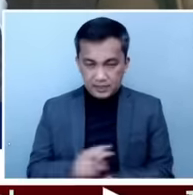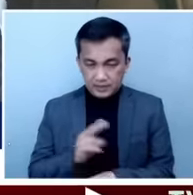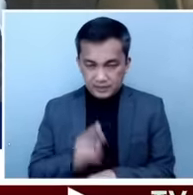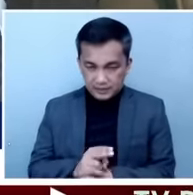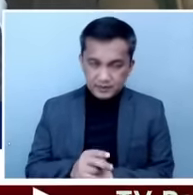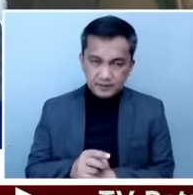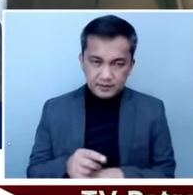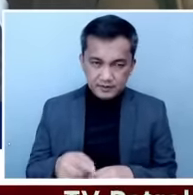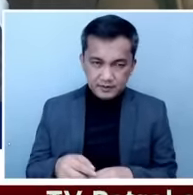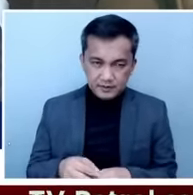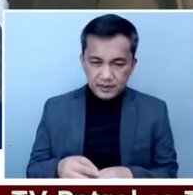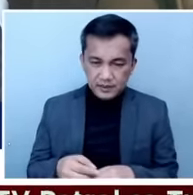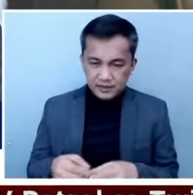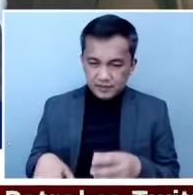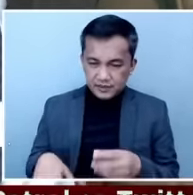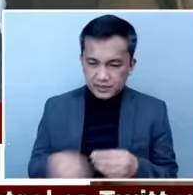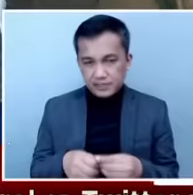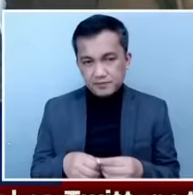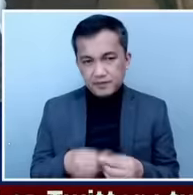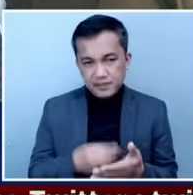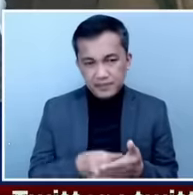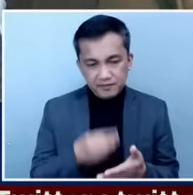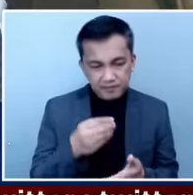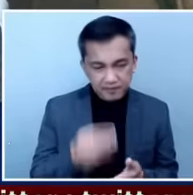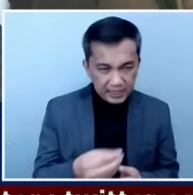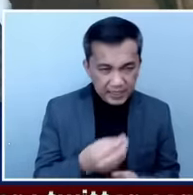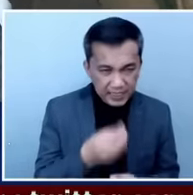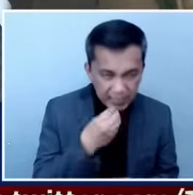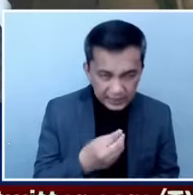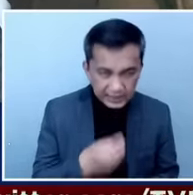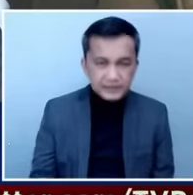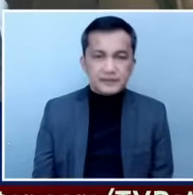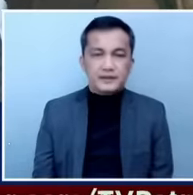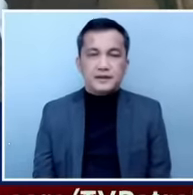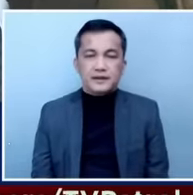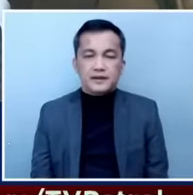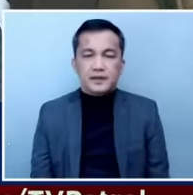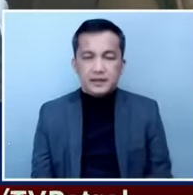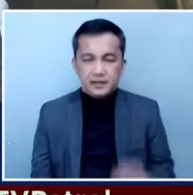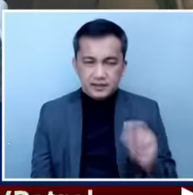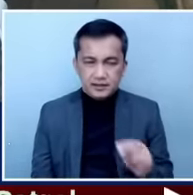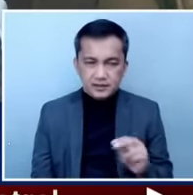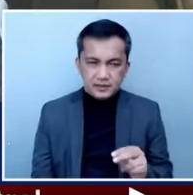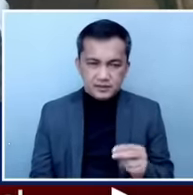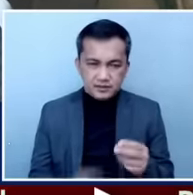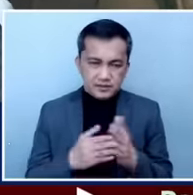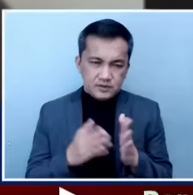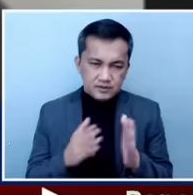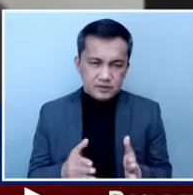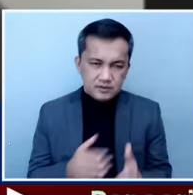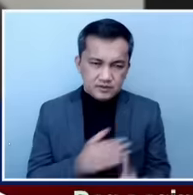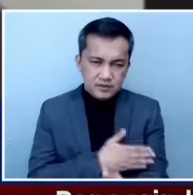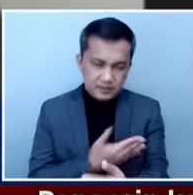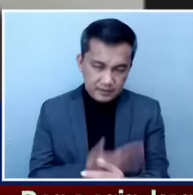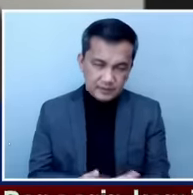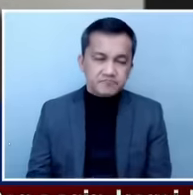pandagdag pambili ng pagkain, sa mga kailangan ng mga estudyante, ng mga anak ko.